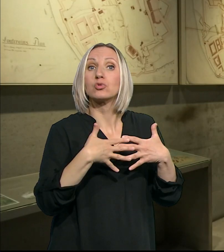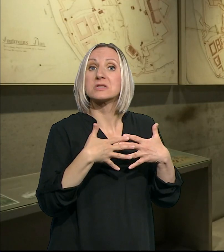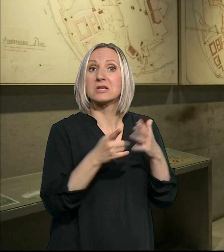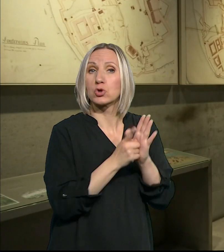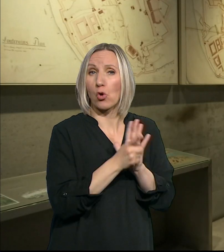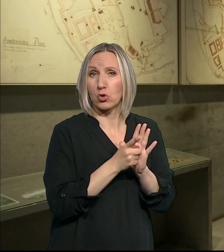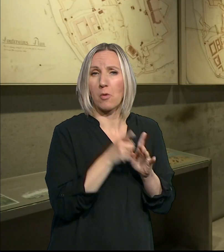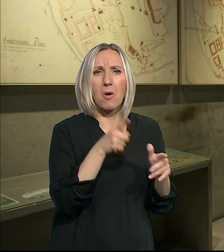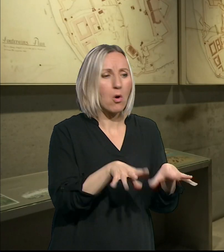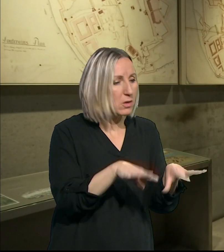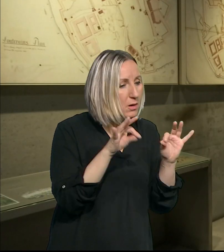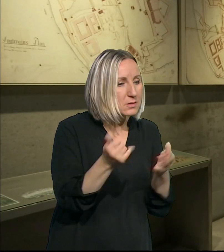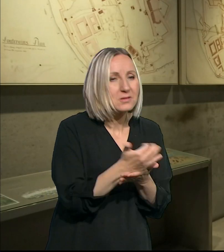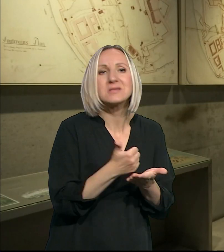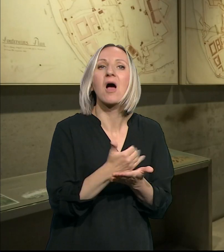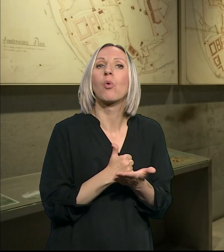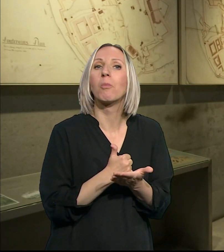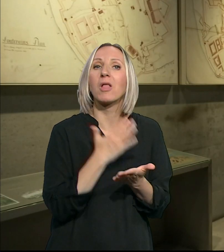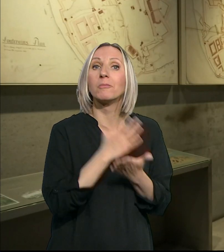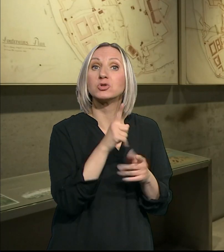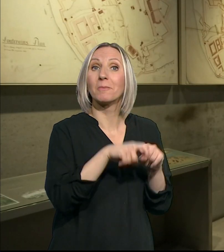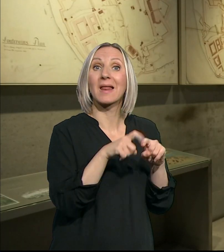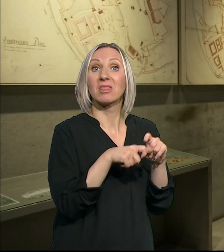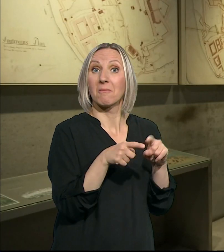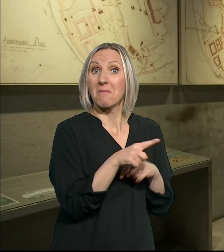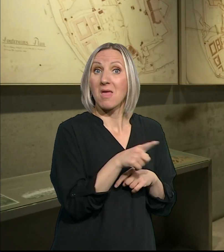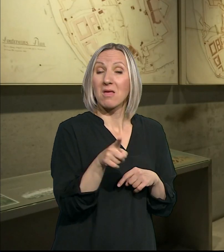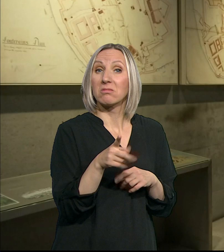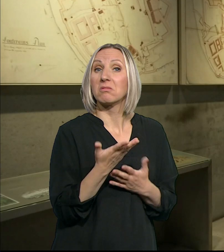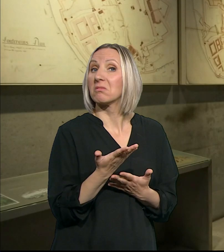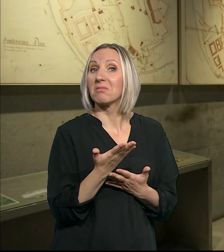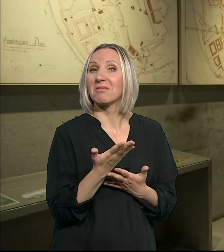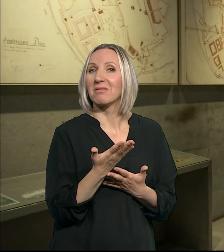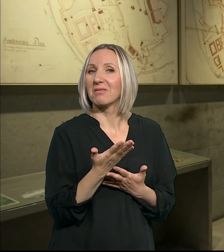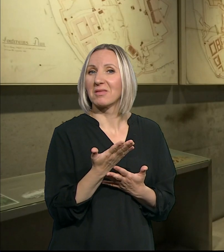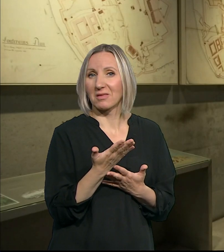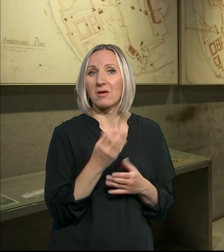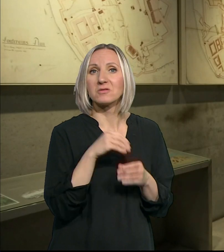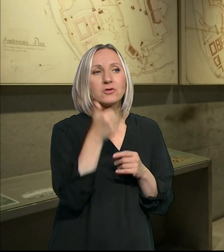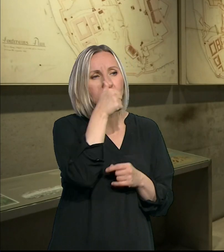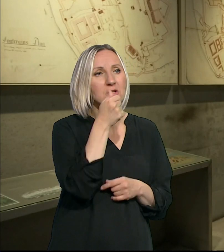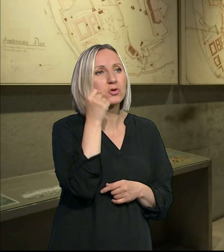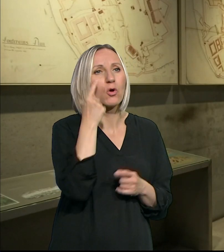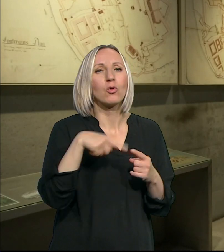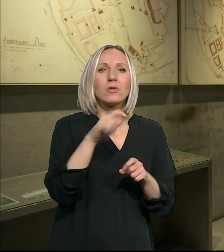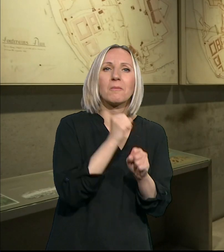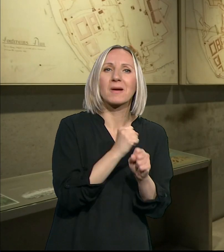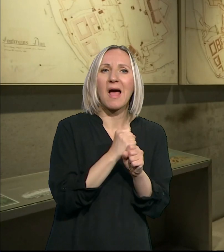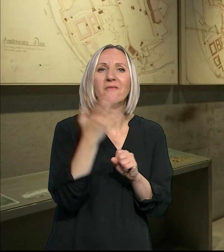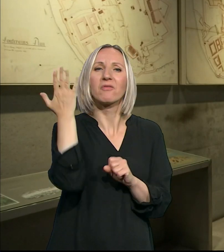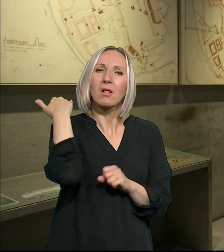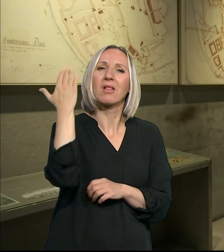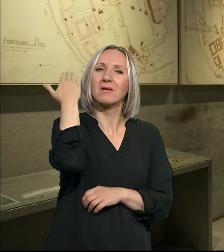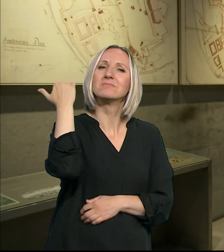je sakupljao upravo te predmete koji su činili ono što su ljudi pravili tokom